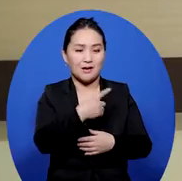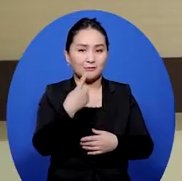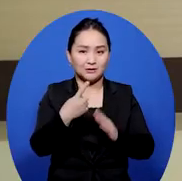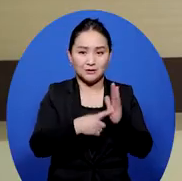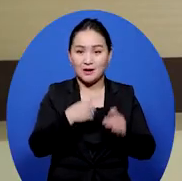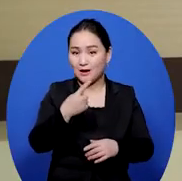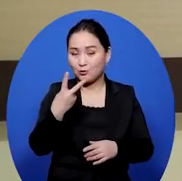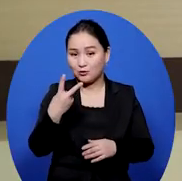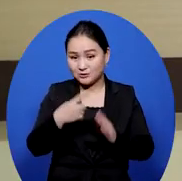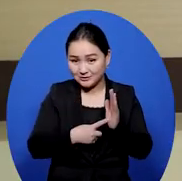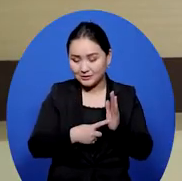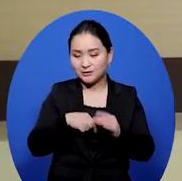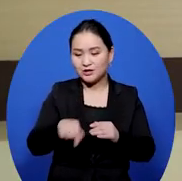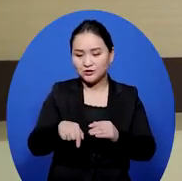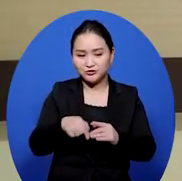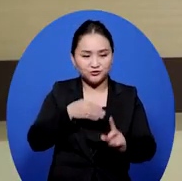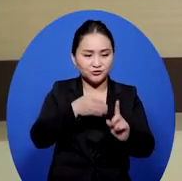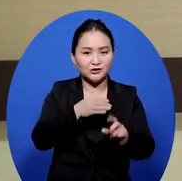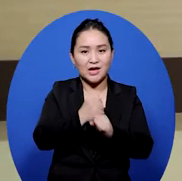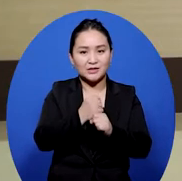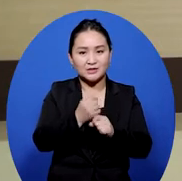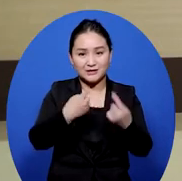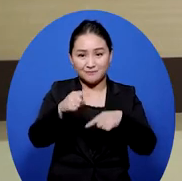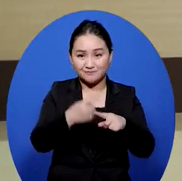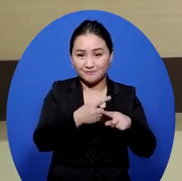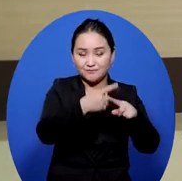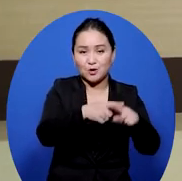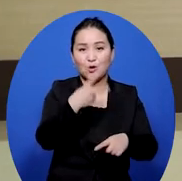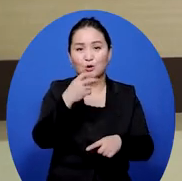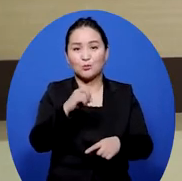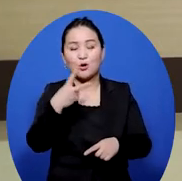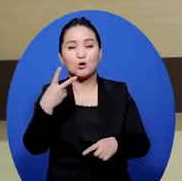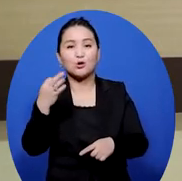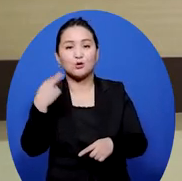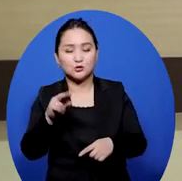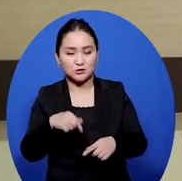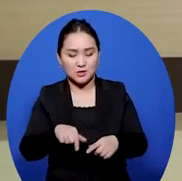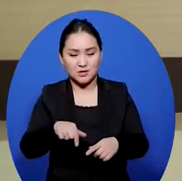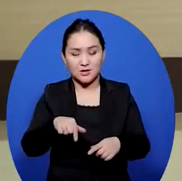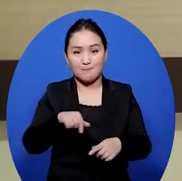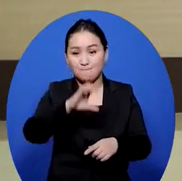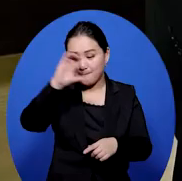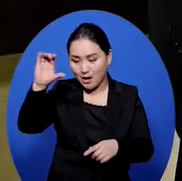сард бол сард бол энэ чиглэлийнхээ ажлыг нэлээд эрчимжүүлээд 22 оноос бол ер нь одоо